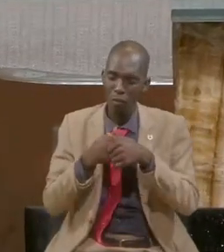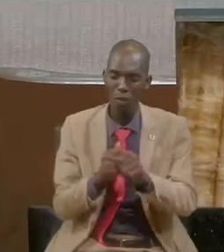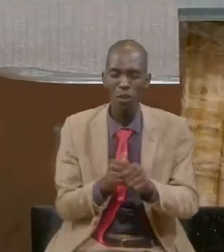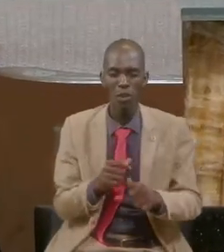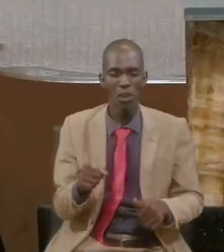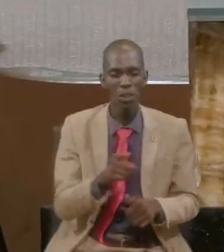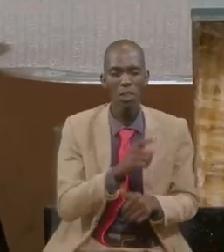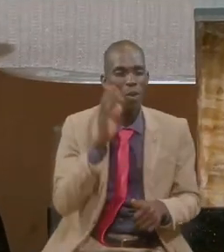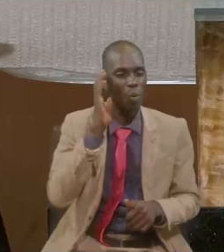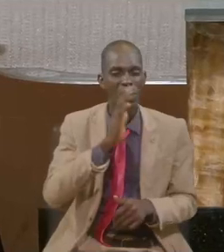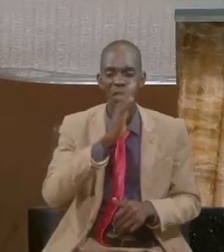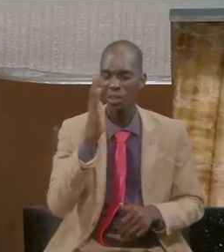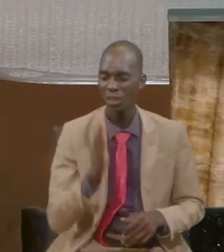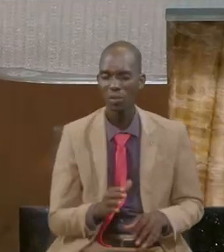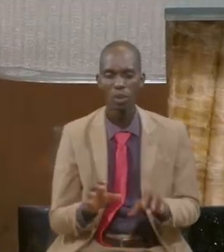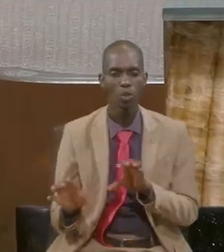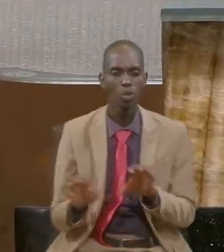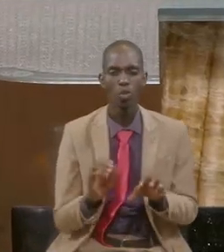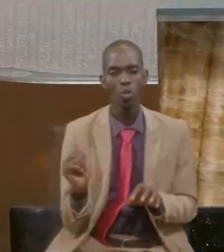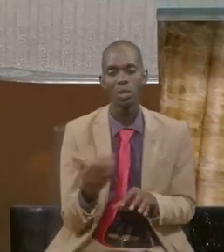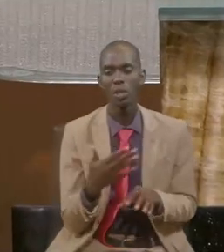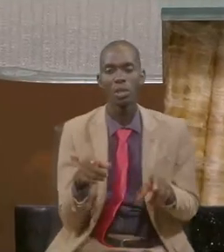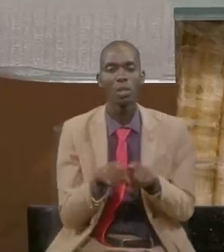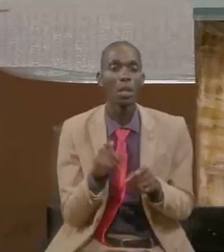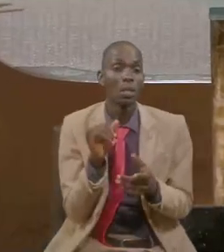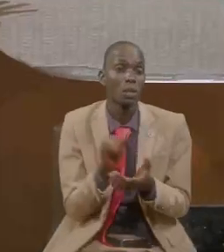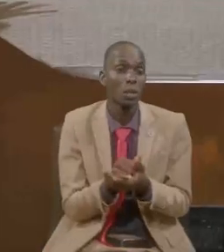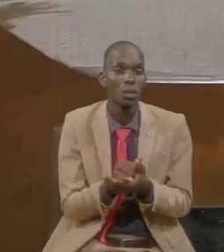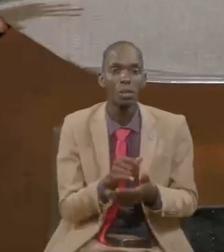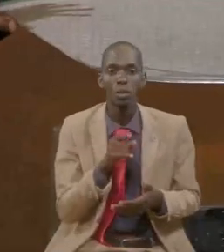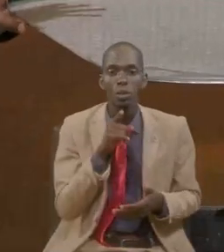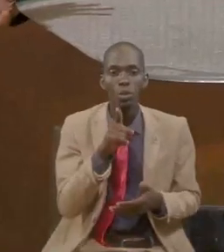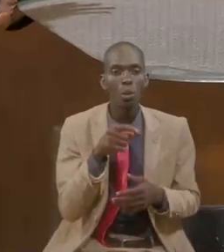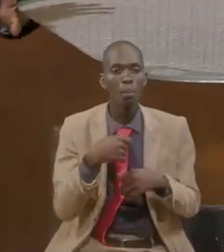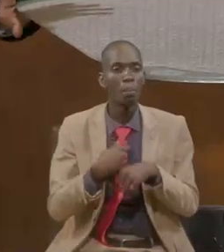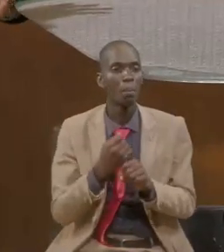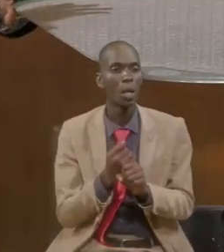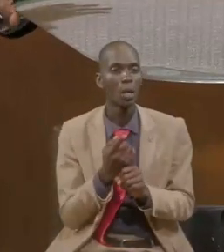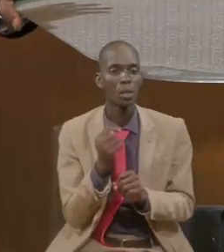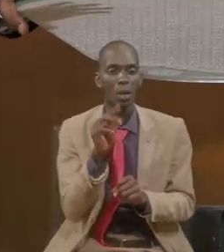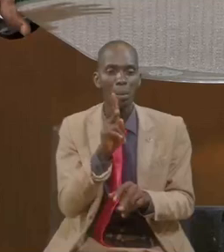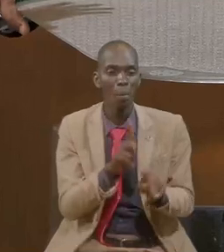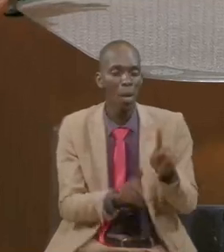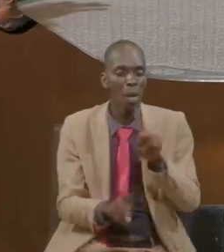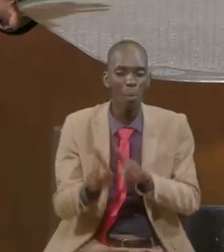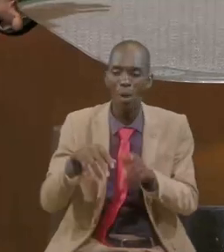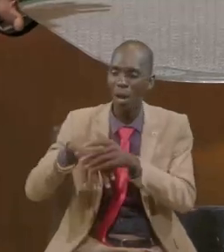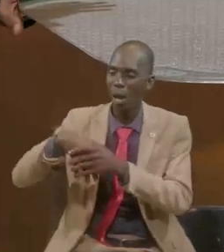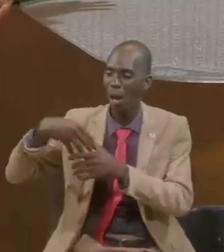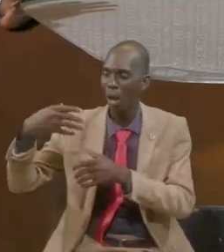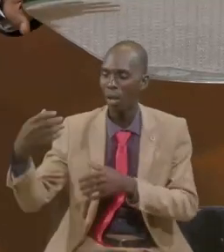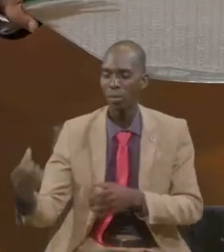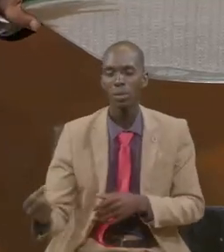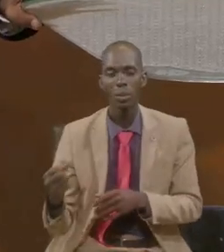à la Bible. Ils ne vont jamais rien fait de pareil. Ouais. Vous faites que les gens du